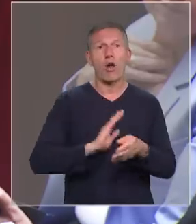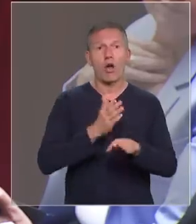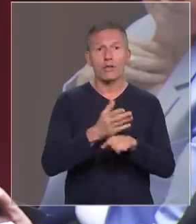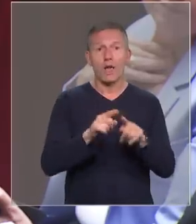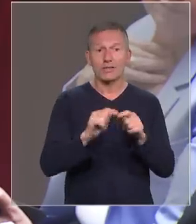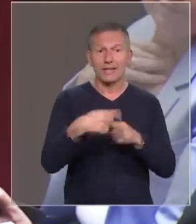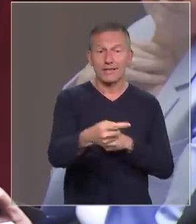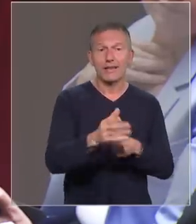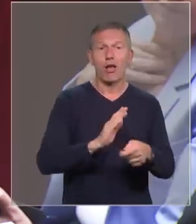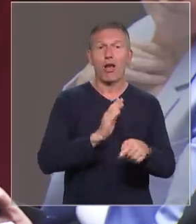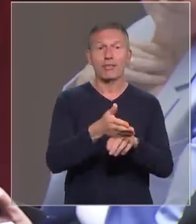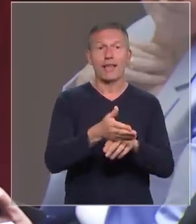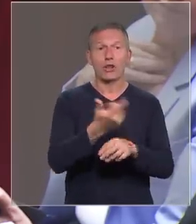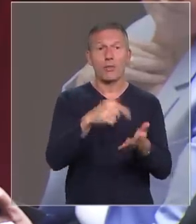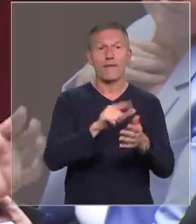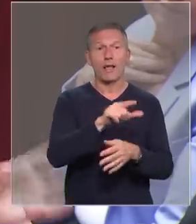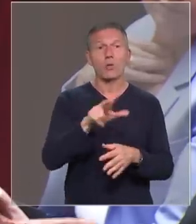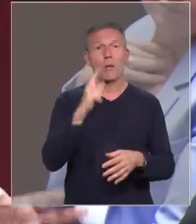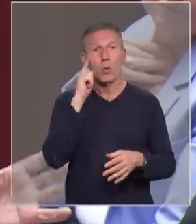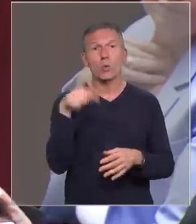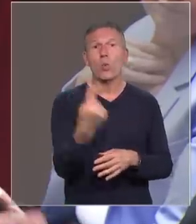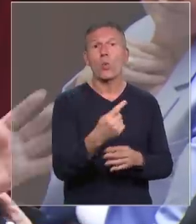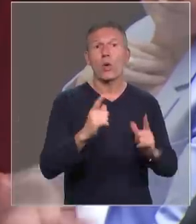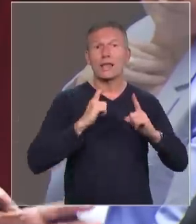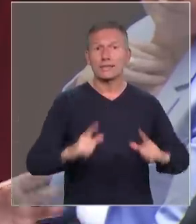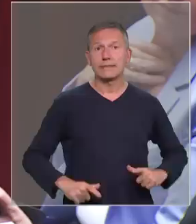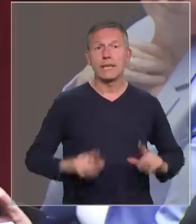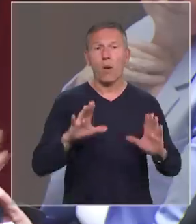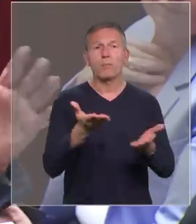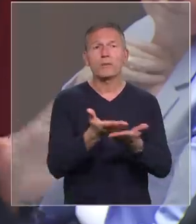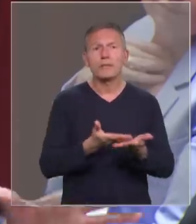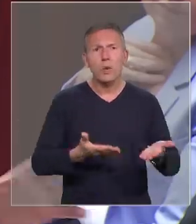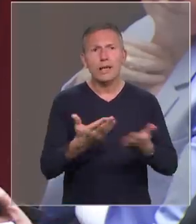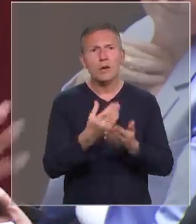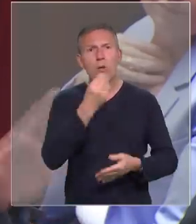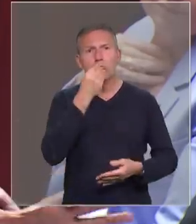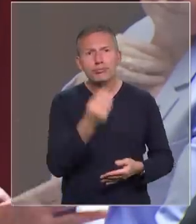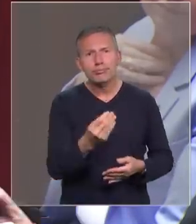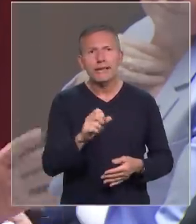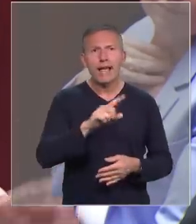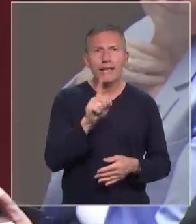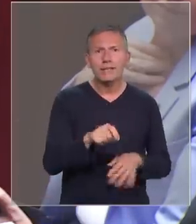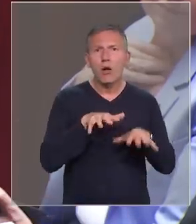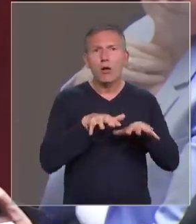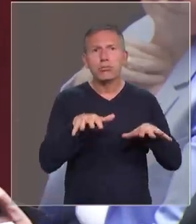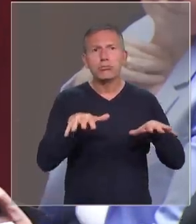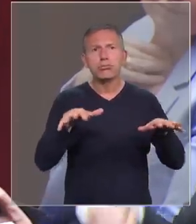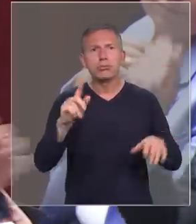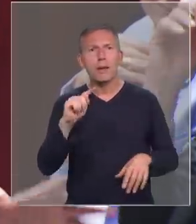lycées à la rentrée 2023. Est-ce que la situation est satisfaisante? Est-ce que le programme s'est déployé partout de